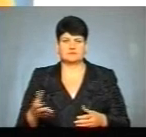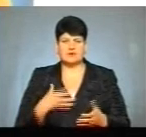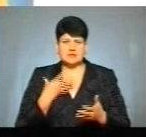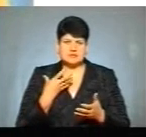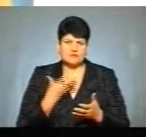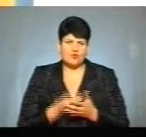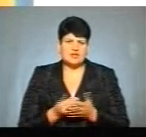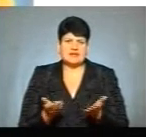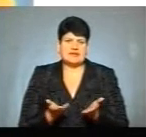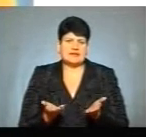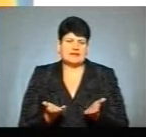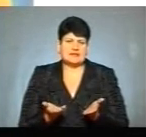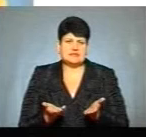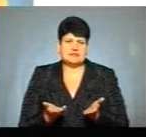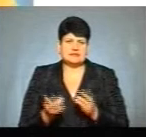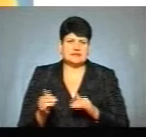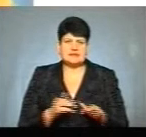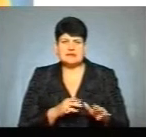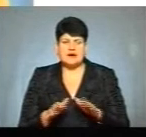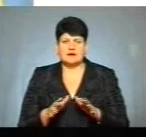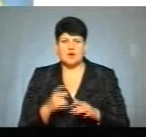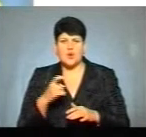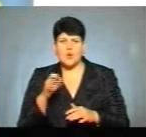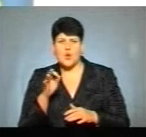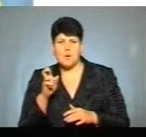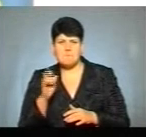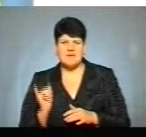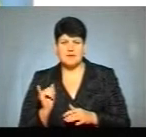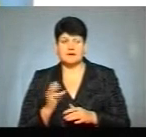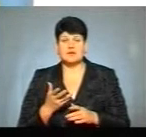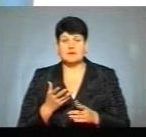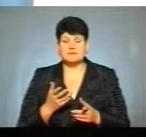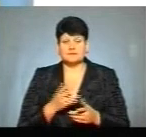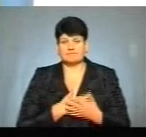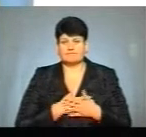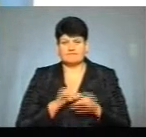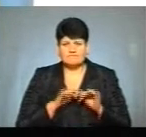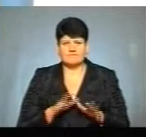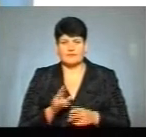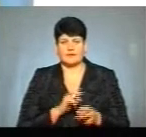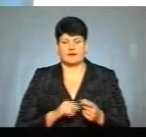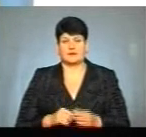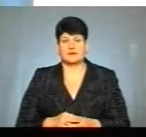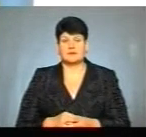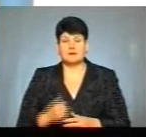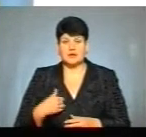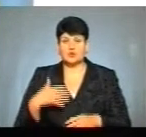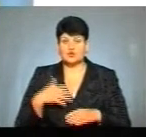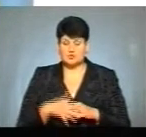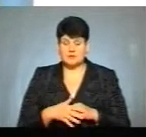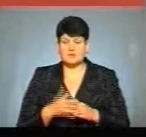свої якісь діяльність, хобі і так далі. Підтримку в собі і навколо себе. Тобто ми розуміємо,